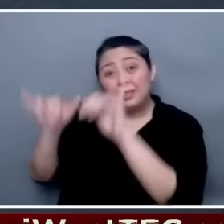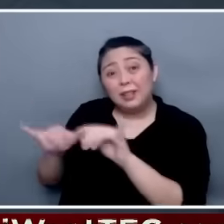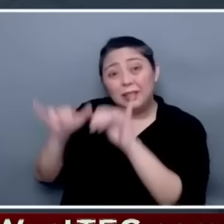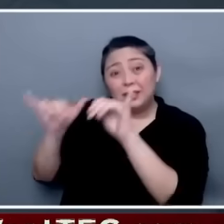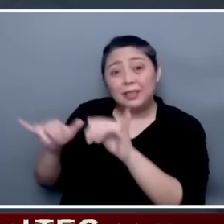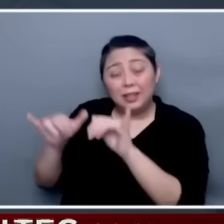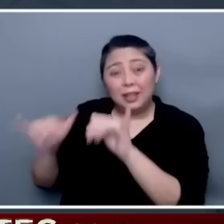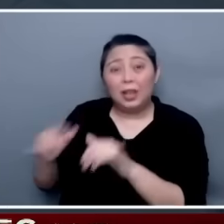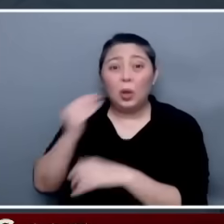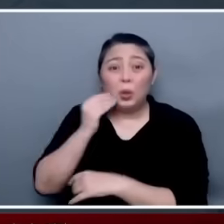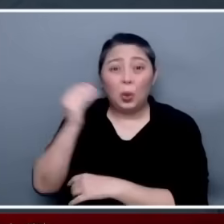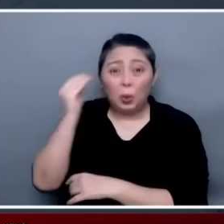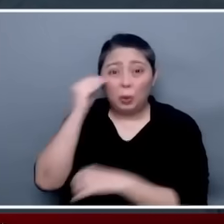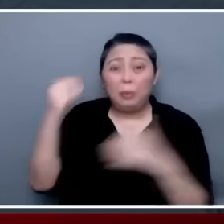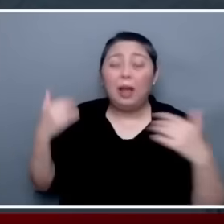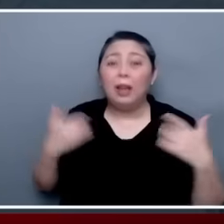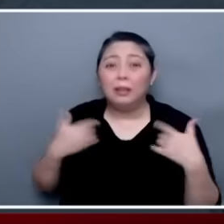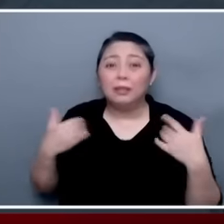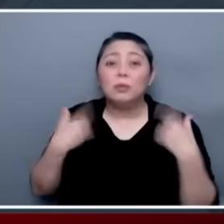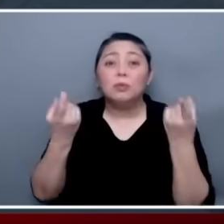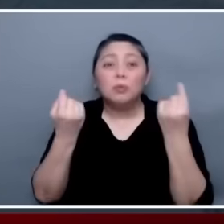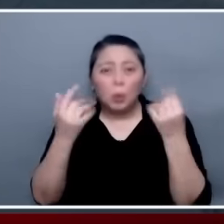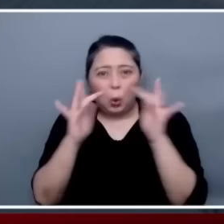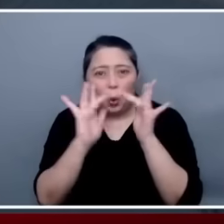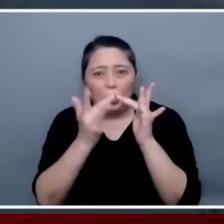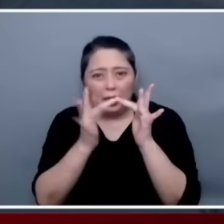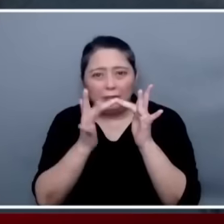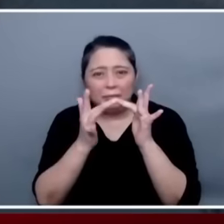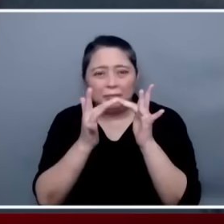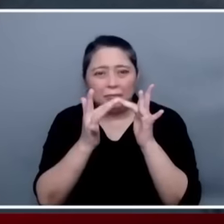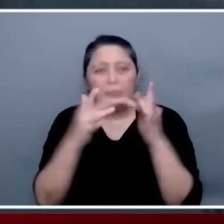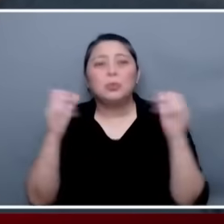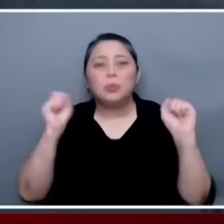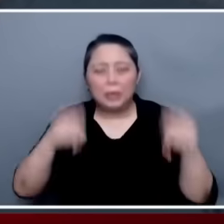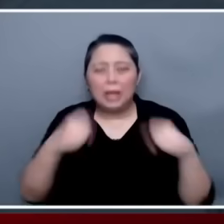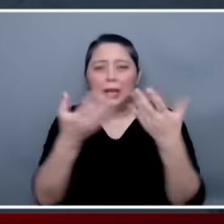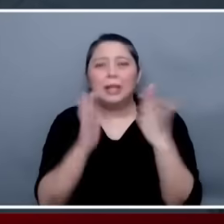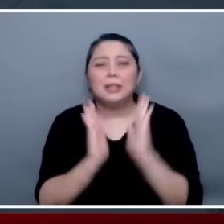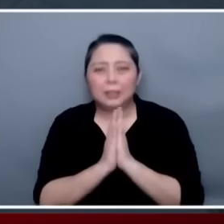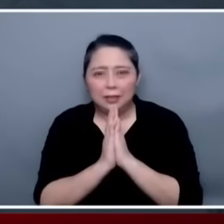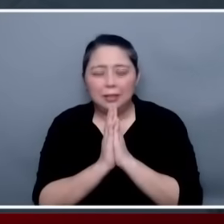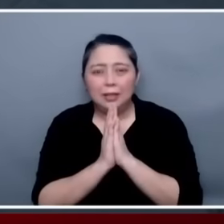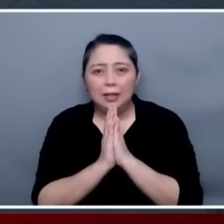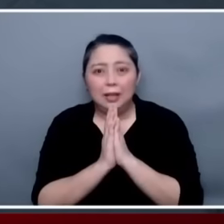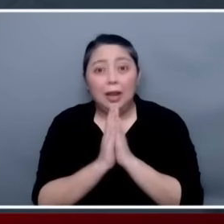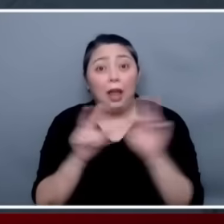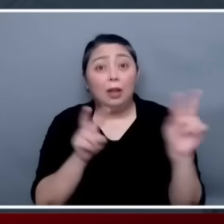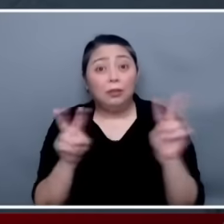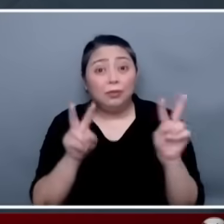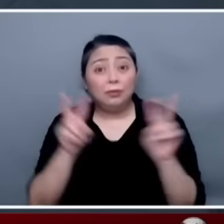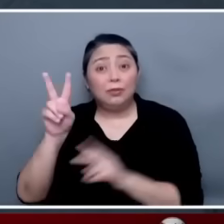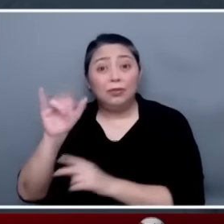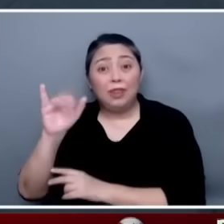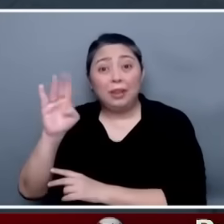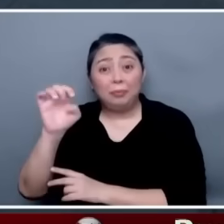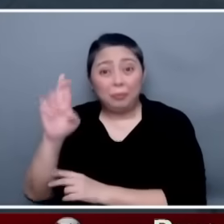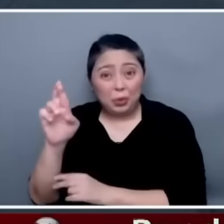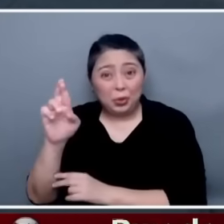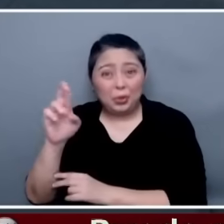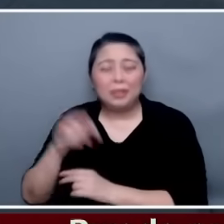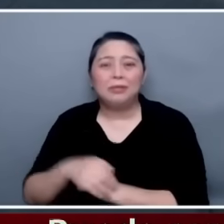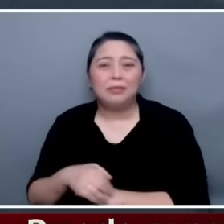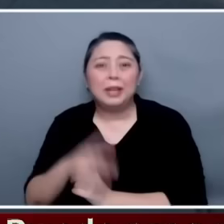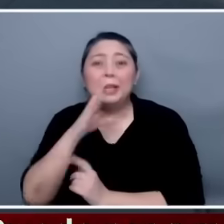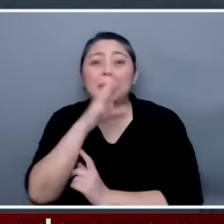yung mga online channels natin. So pwede silang mag-request sa ating Viber at ipagtitirik po natin sila